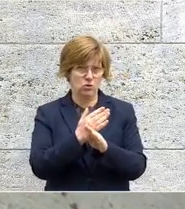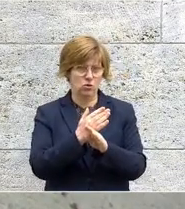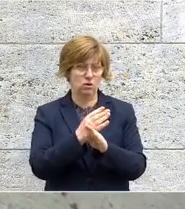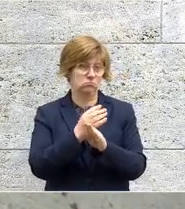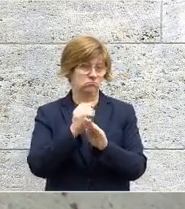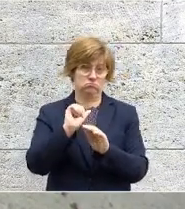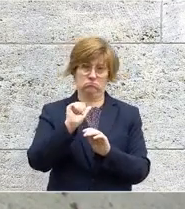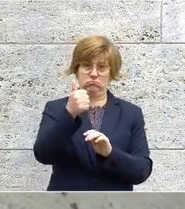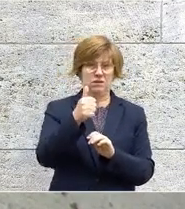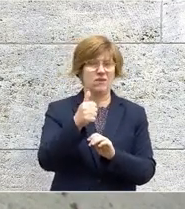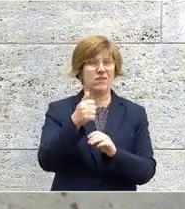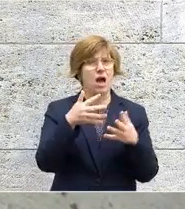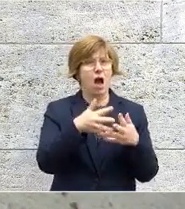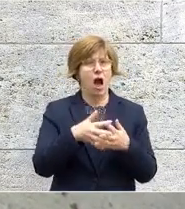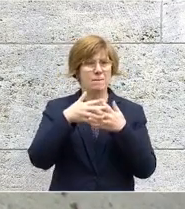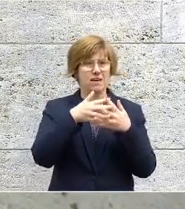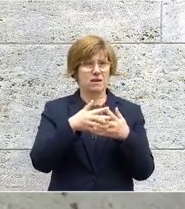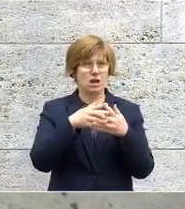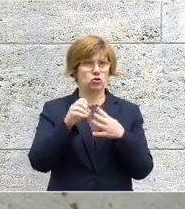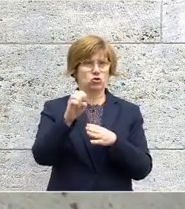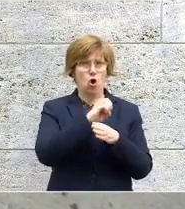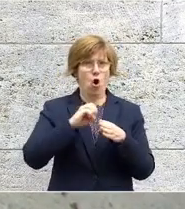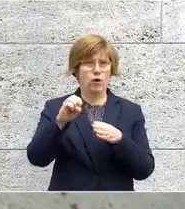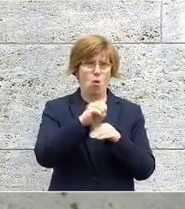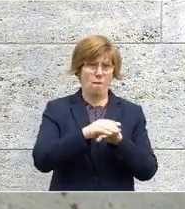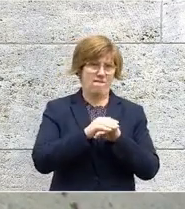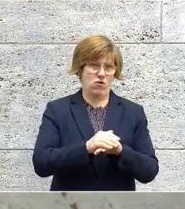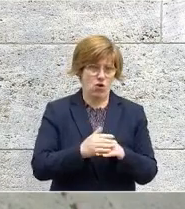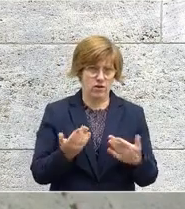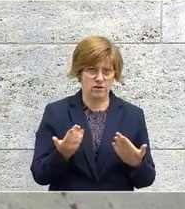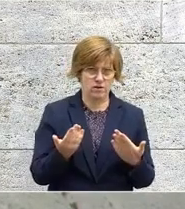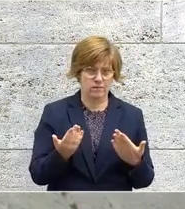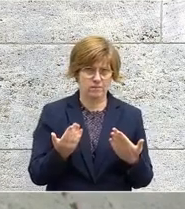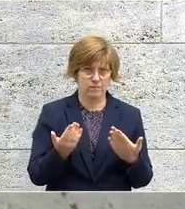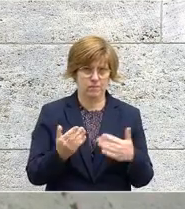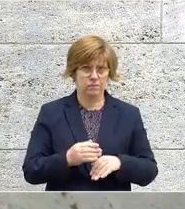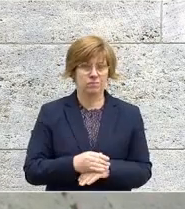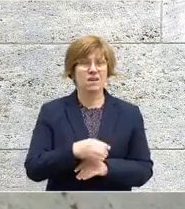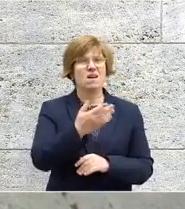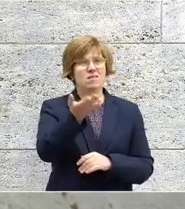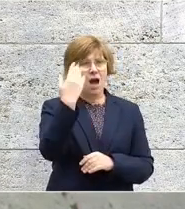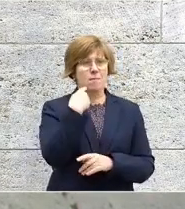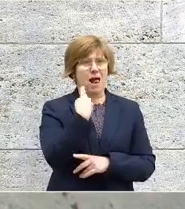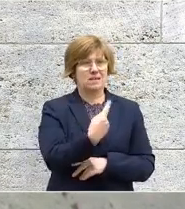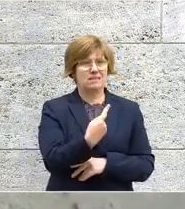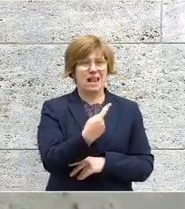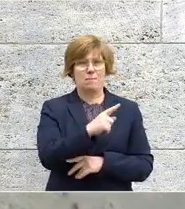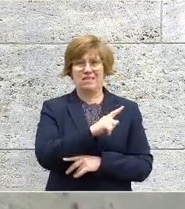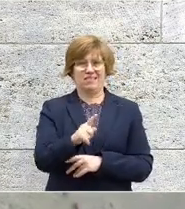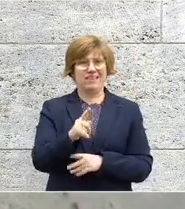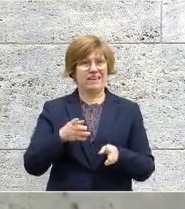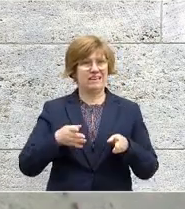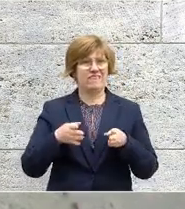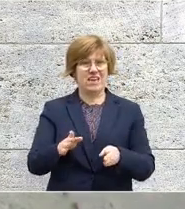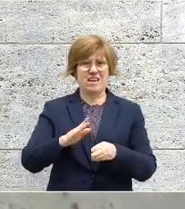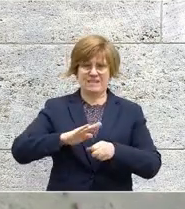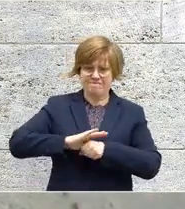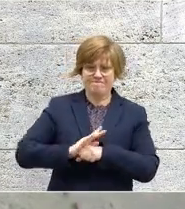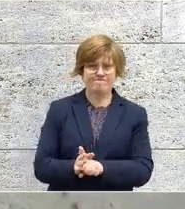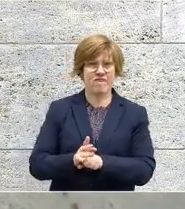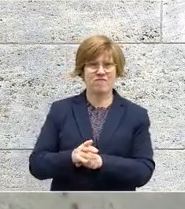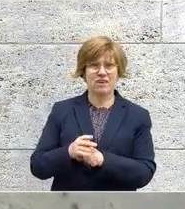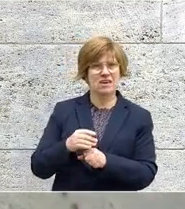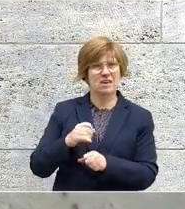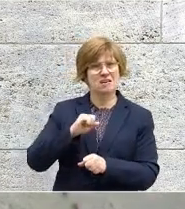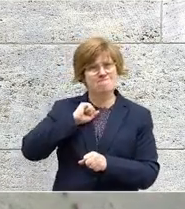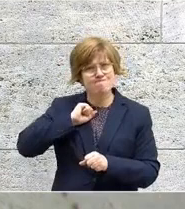allen voran unseren amerikanischen und europäischen Freunden. Sie haben damals nicht den Weg der Vergeltung gewählt,